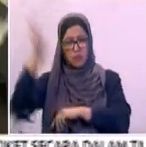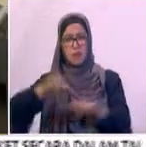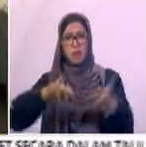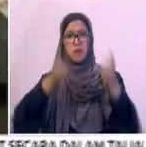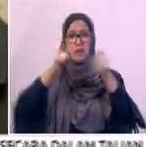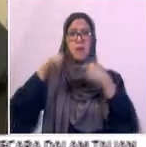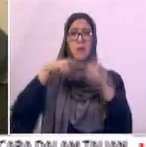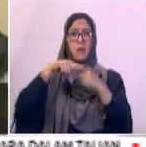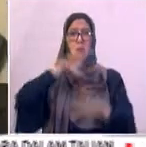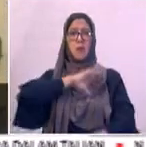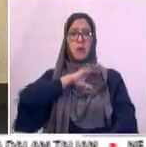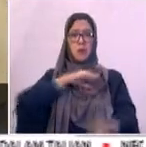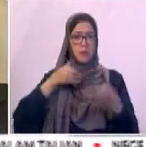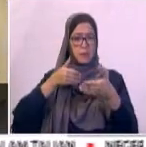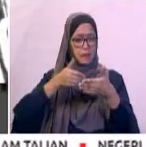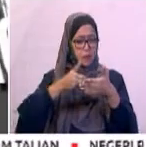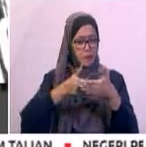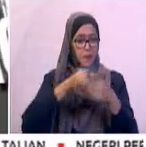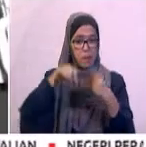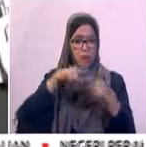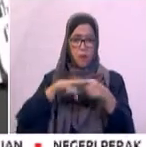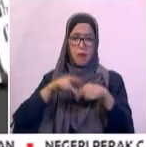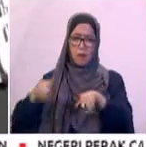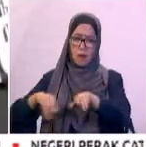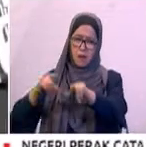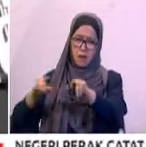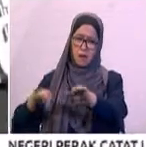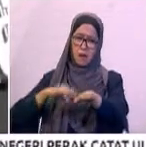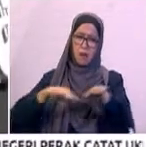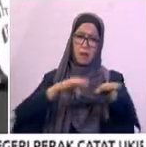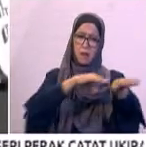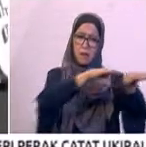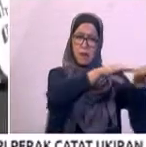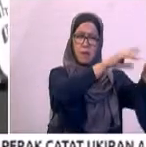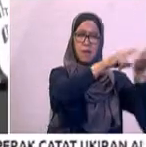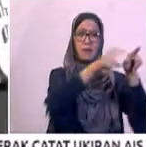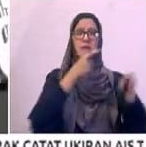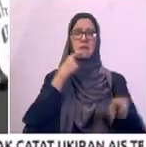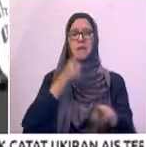Ketika dikejar, kereta terbabit terbabas ke bahu jalan.